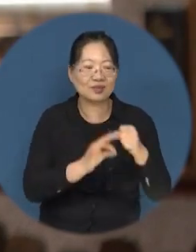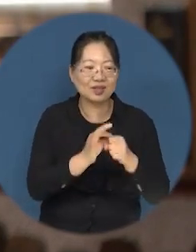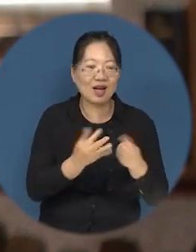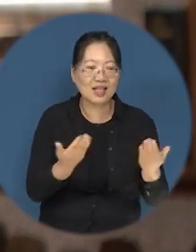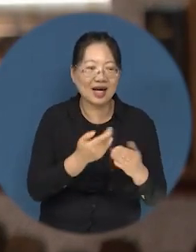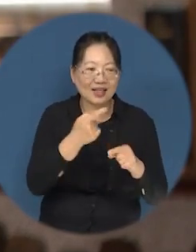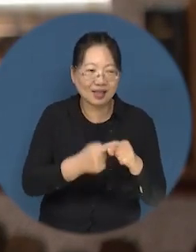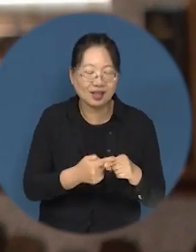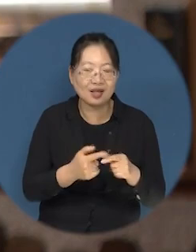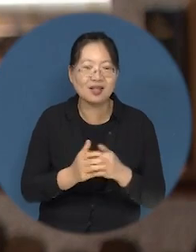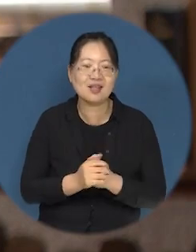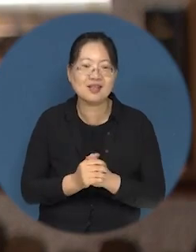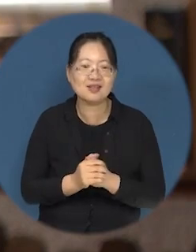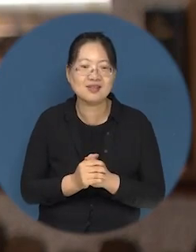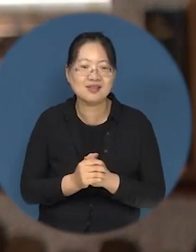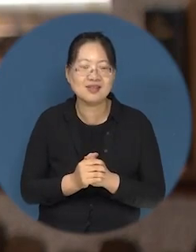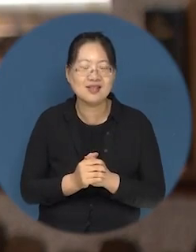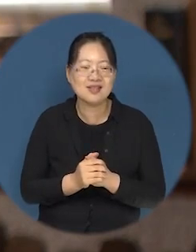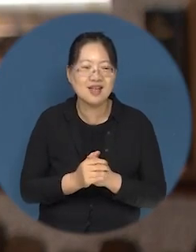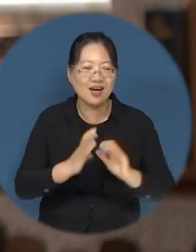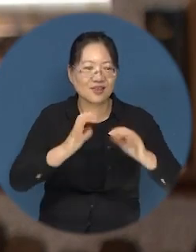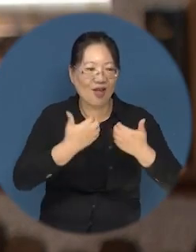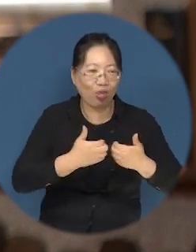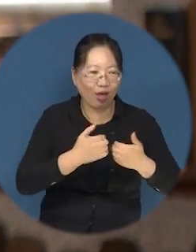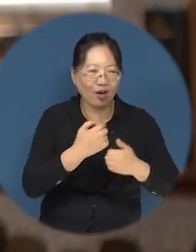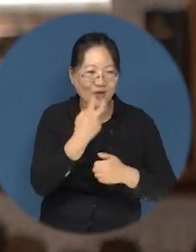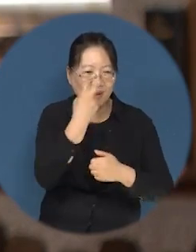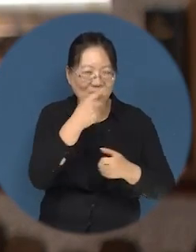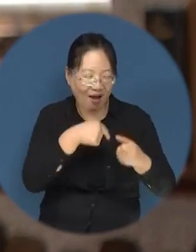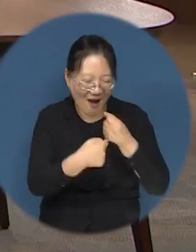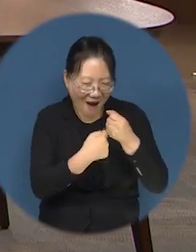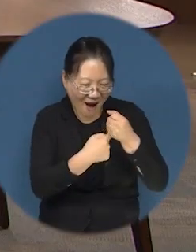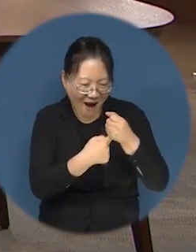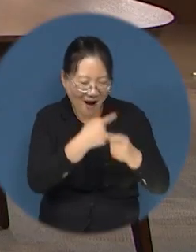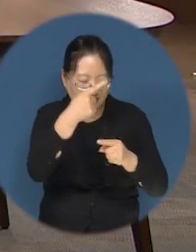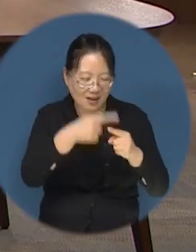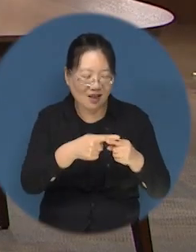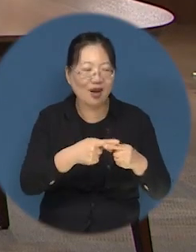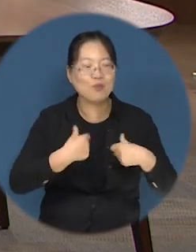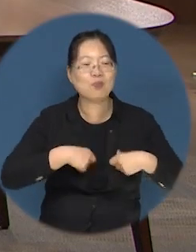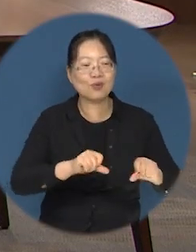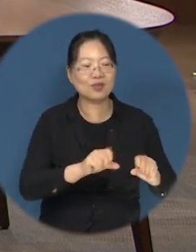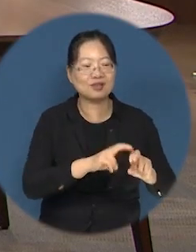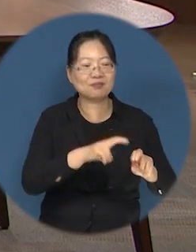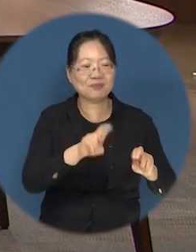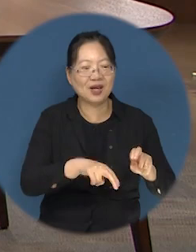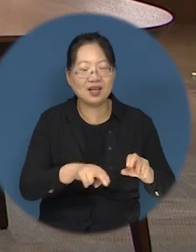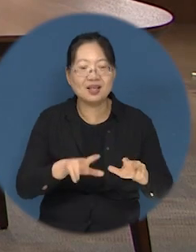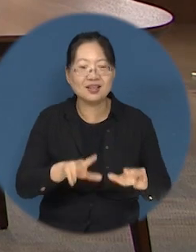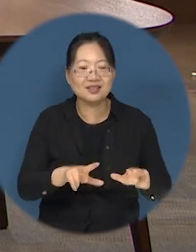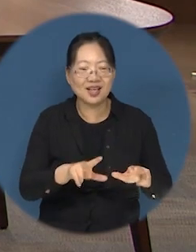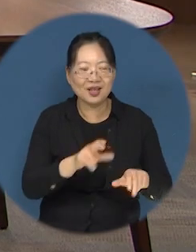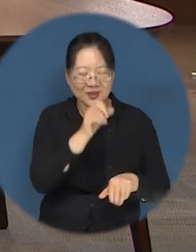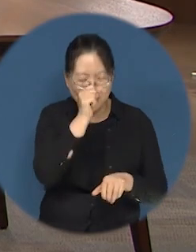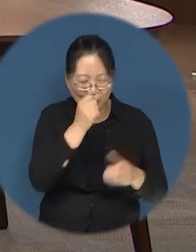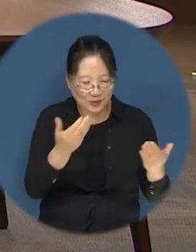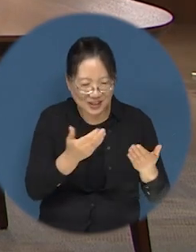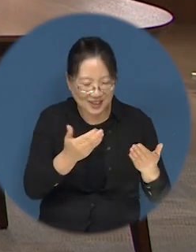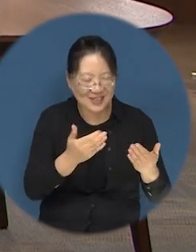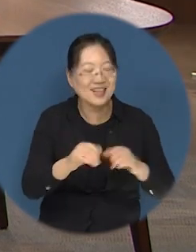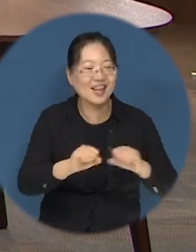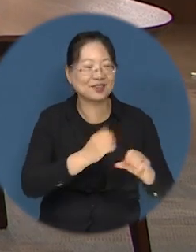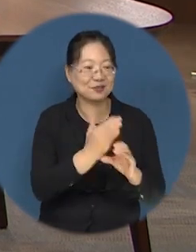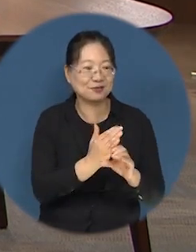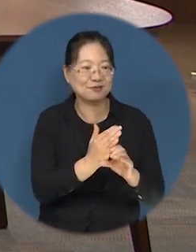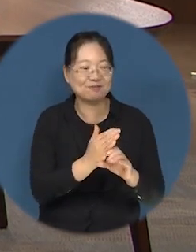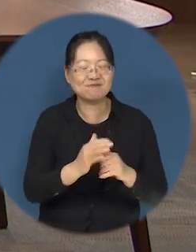이제 다니시다가 예, 예. 또 A 국정감사 받다가 내기 또 해치고 예, 예. 그리고 이제 좋은 일 하고 계신 겁니다. 사실 예, 그죠? 예,